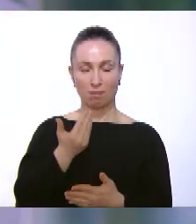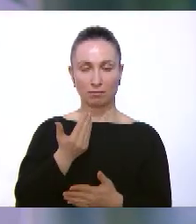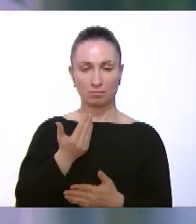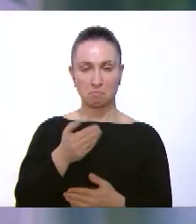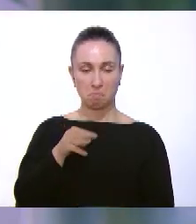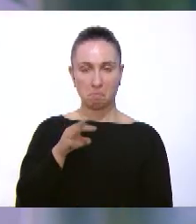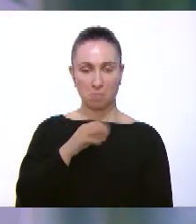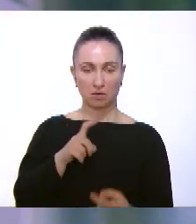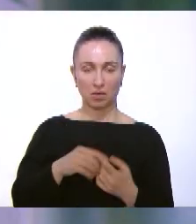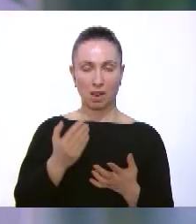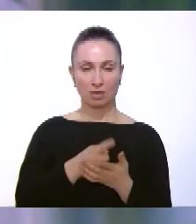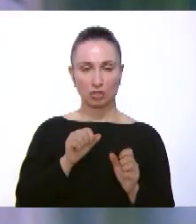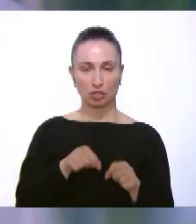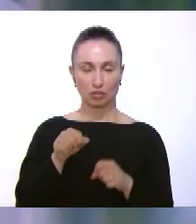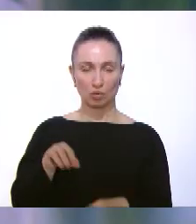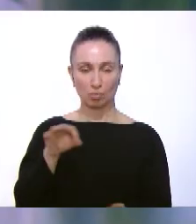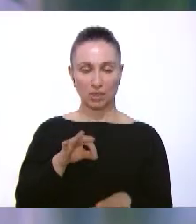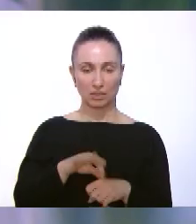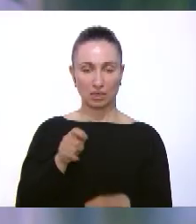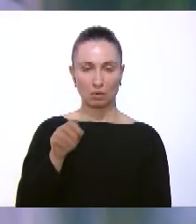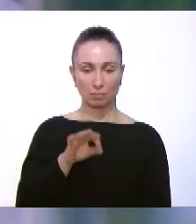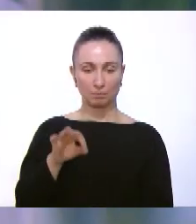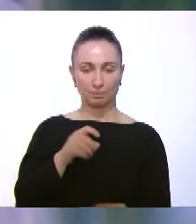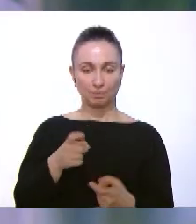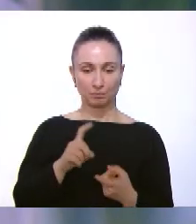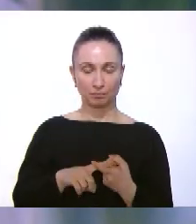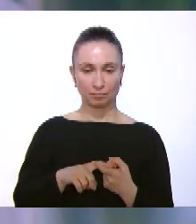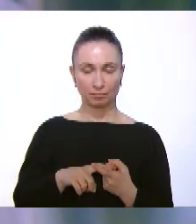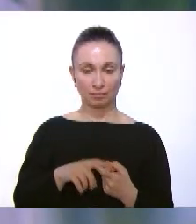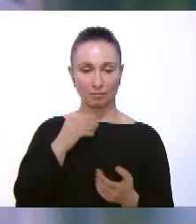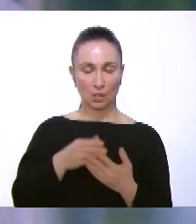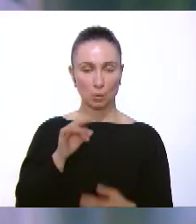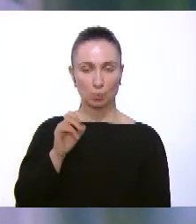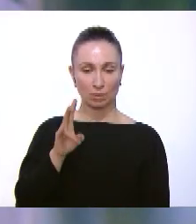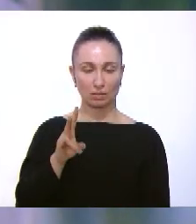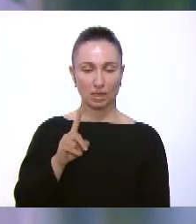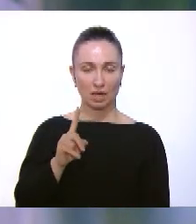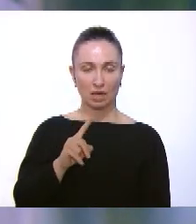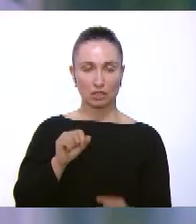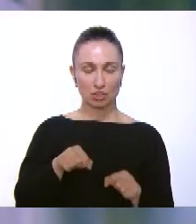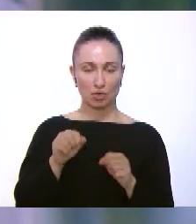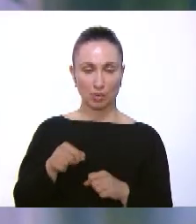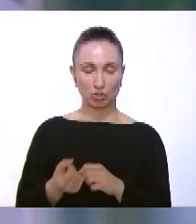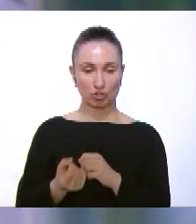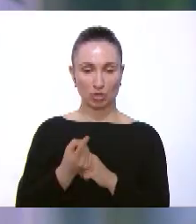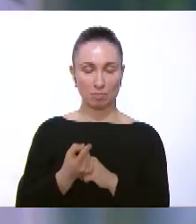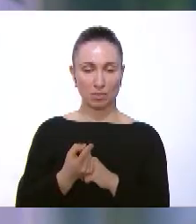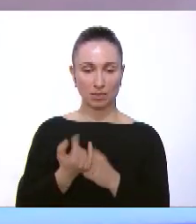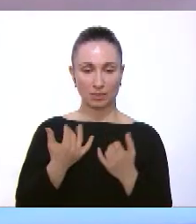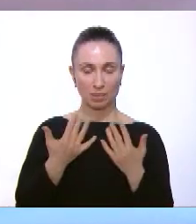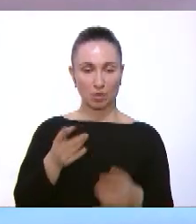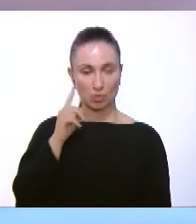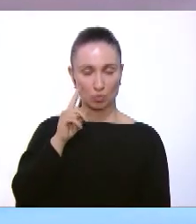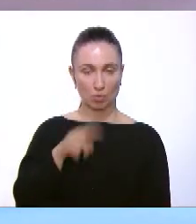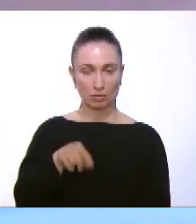მეთოდებზე და ახალ შესაძლებლობებზე დიაგნოსტიკასთან დაკავშირებით. ქალბატონ რუსუდან, რა შესაძლებლობები ჩნდება თანამედროვე